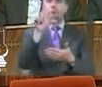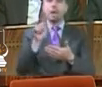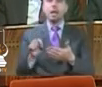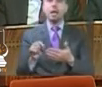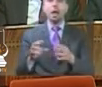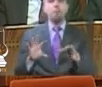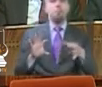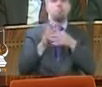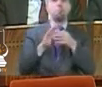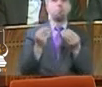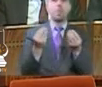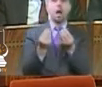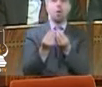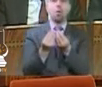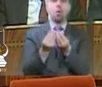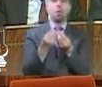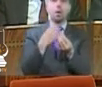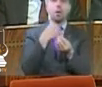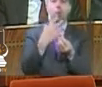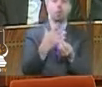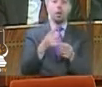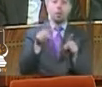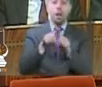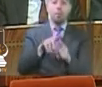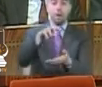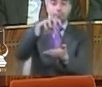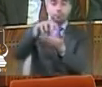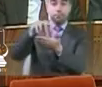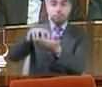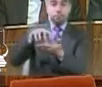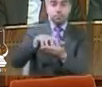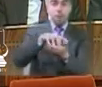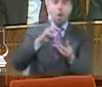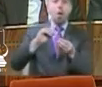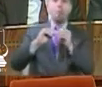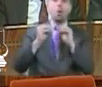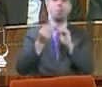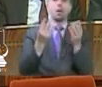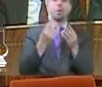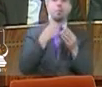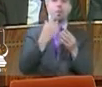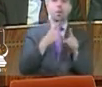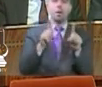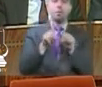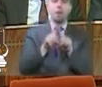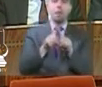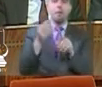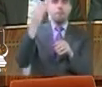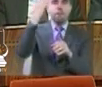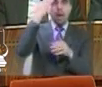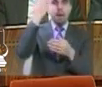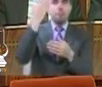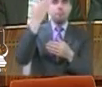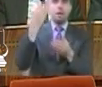الافريقيه، خاص به وبالاخص في الدول اللي هي مناوئه او عندها مشكل في فهم